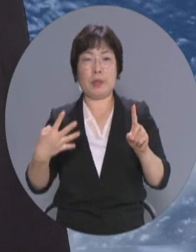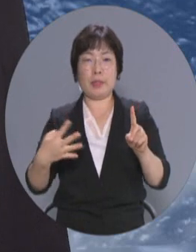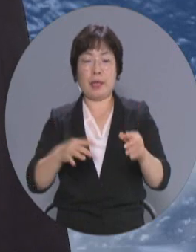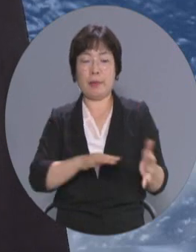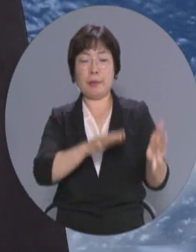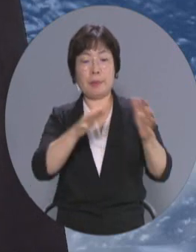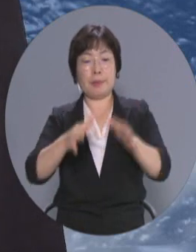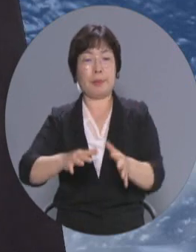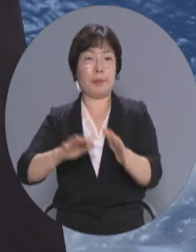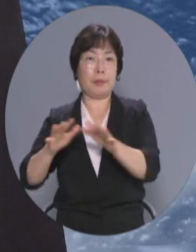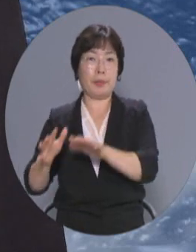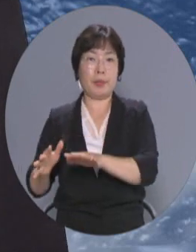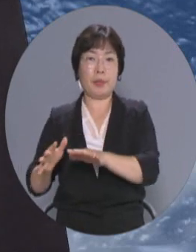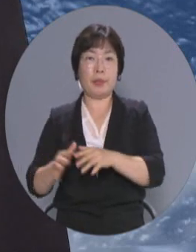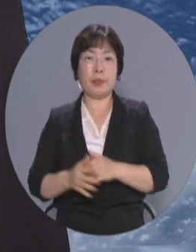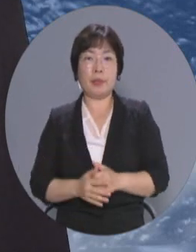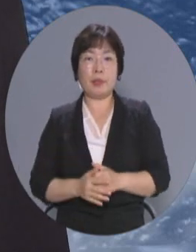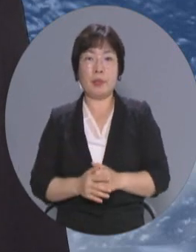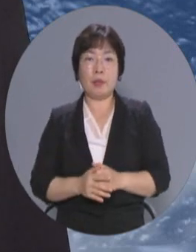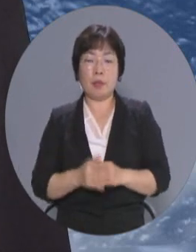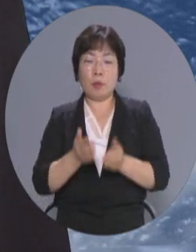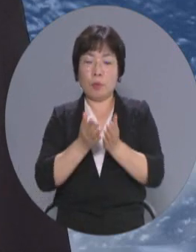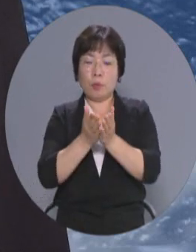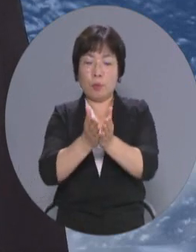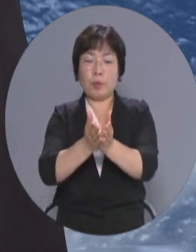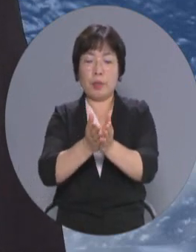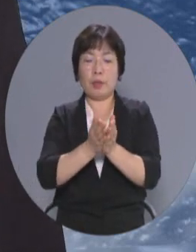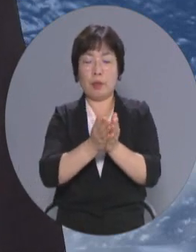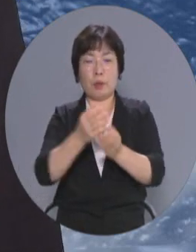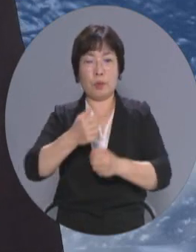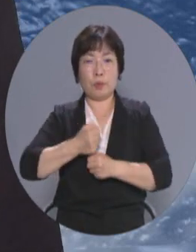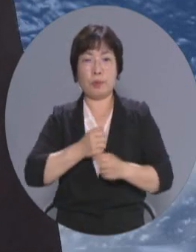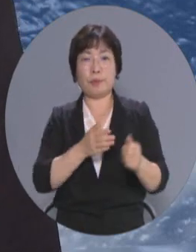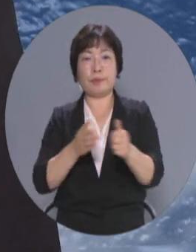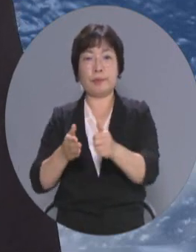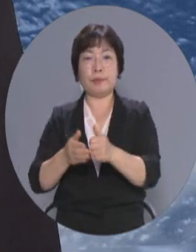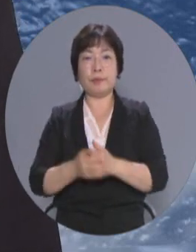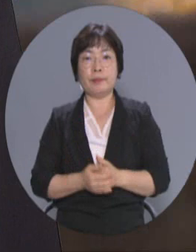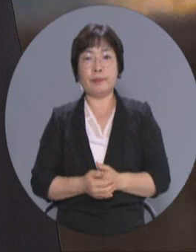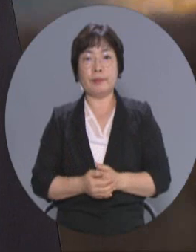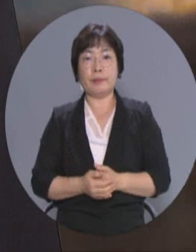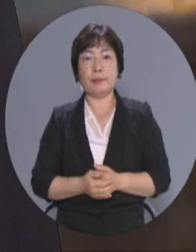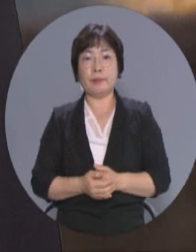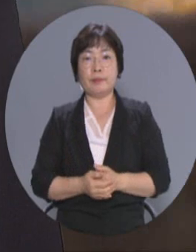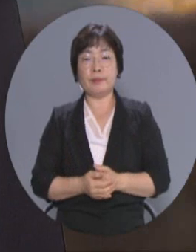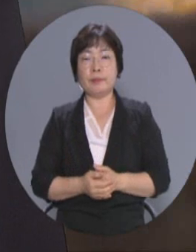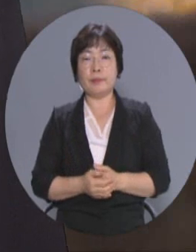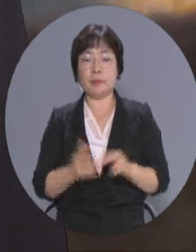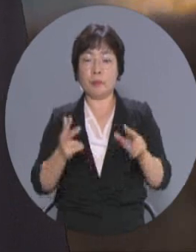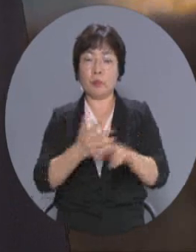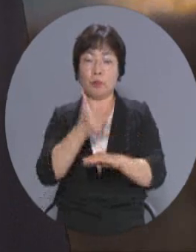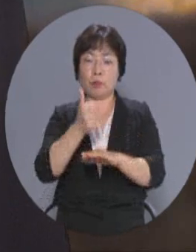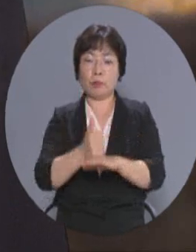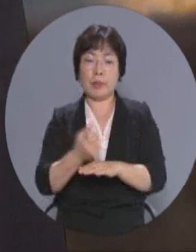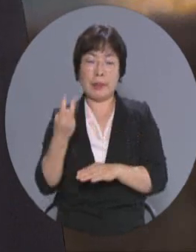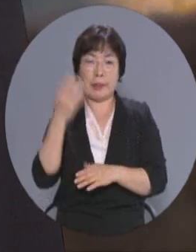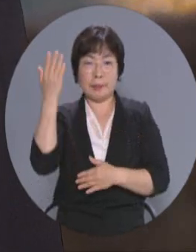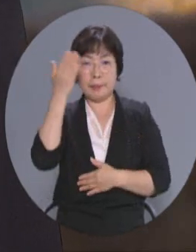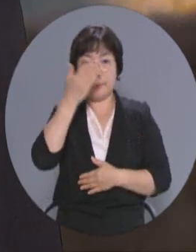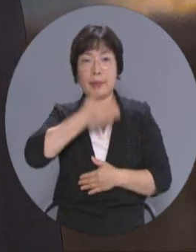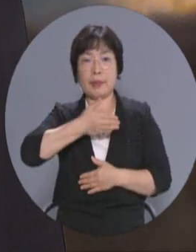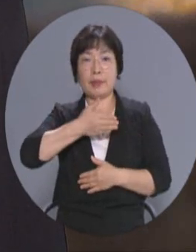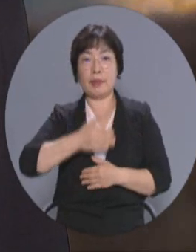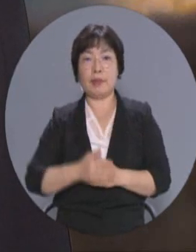4m 높게 일겠습니다 항해나 조업하는 선박은 주의하시기 바랍니다 주말부터는 다시 맑은 날씨